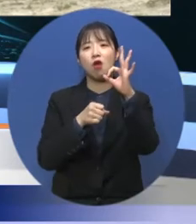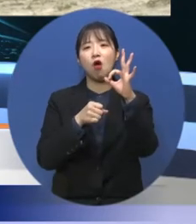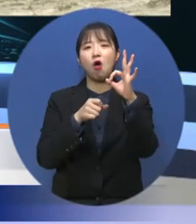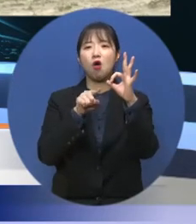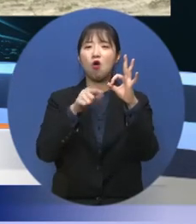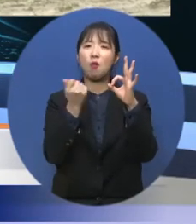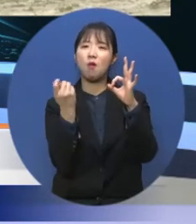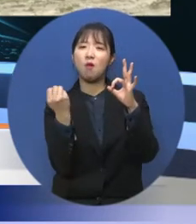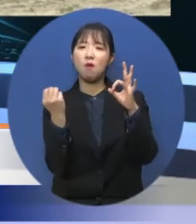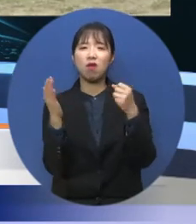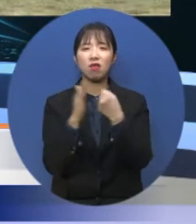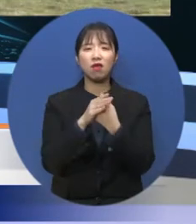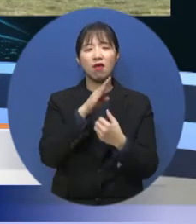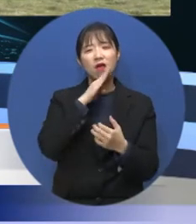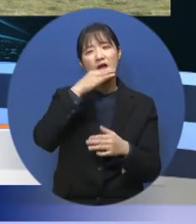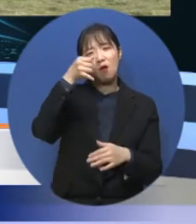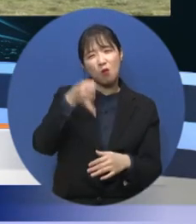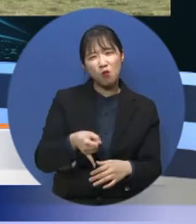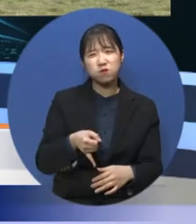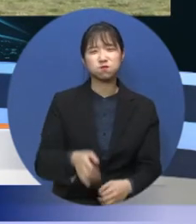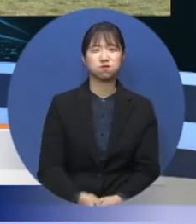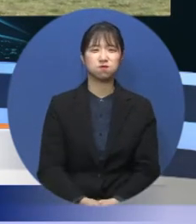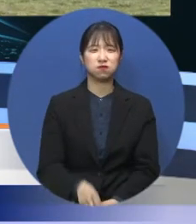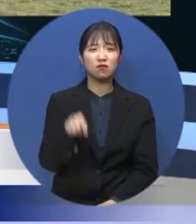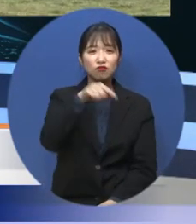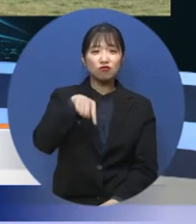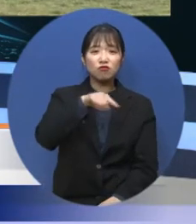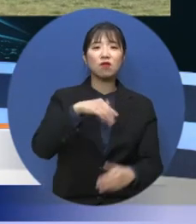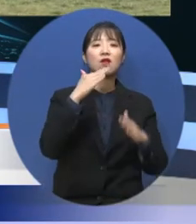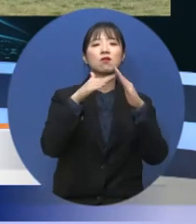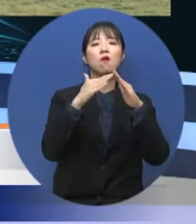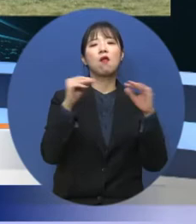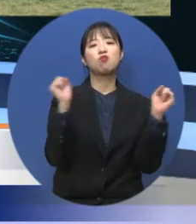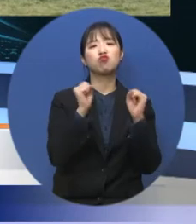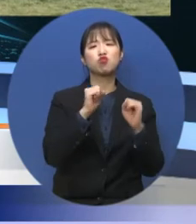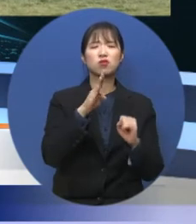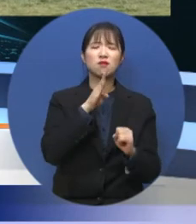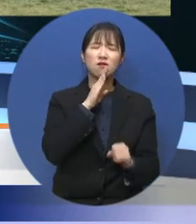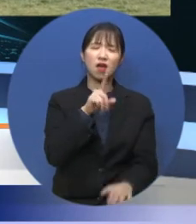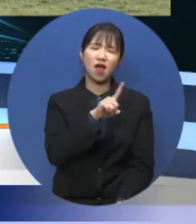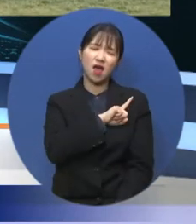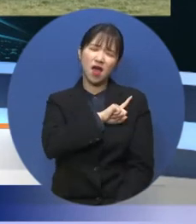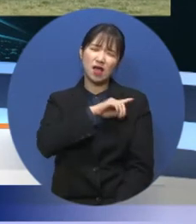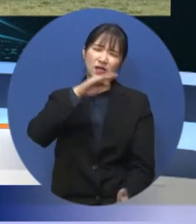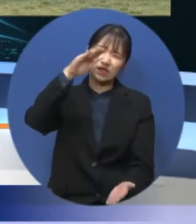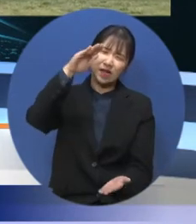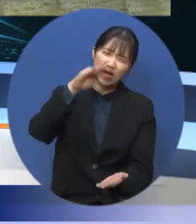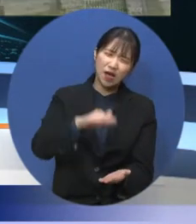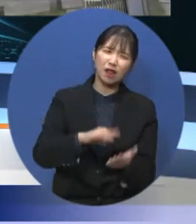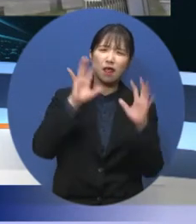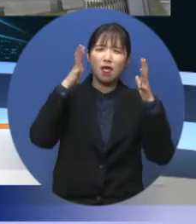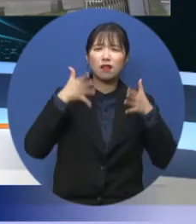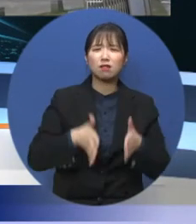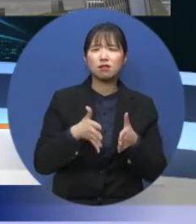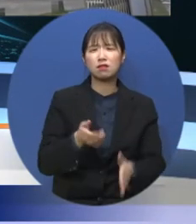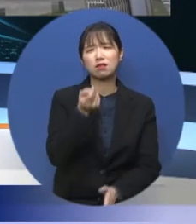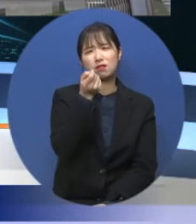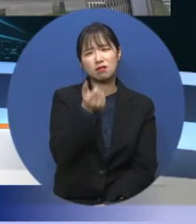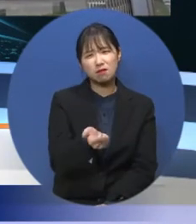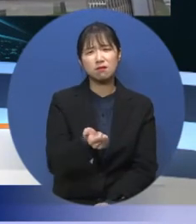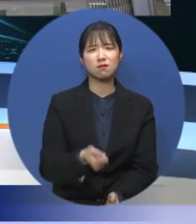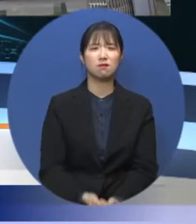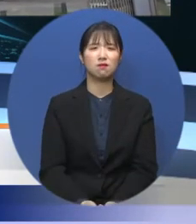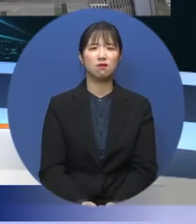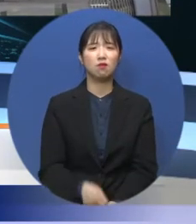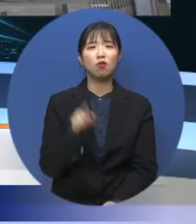꼴찌를 면치 못했습니다. 그중에서도 전라북도는 전국에서 가장 낮은 출생률을 기록한 바 있는데요. 이는